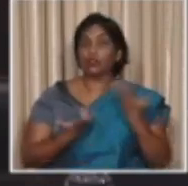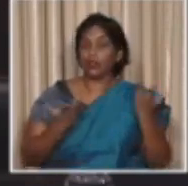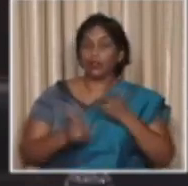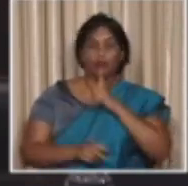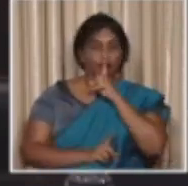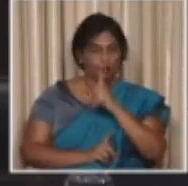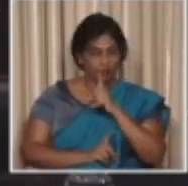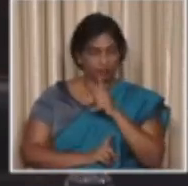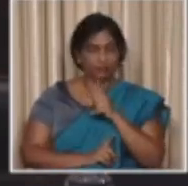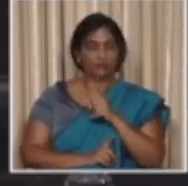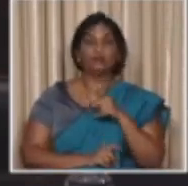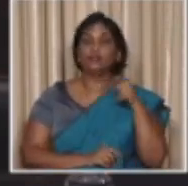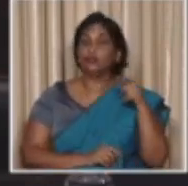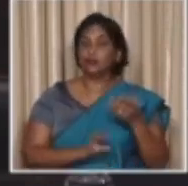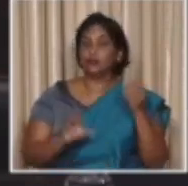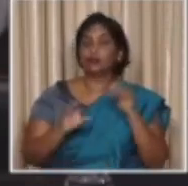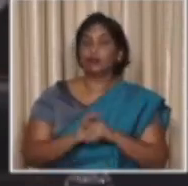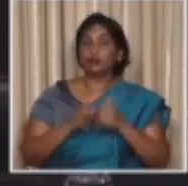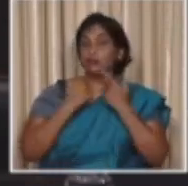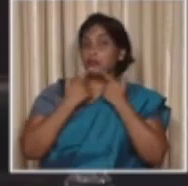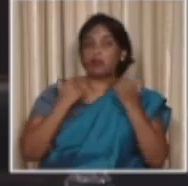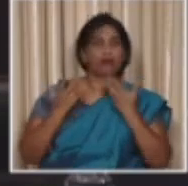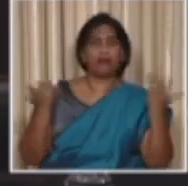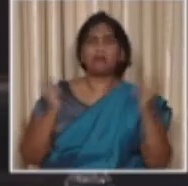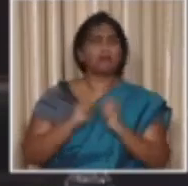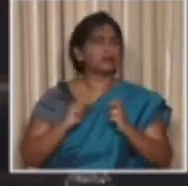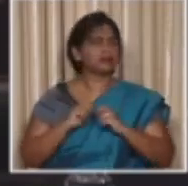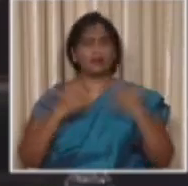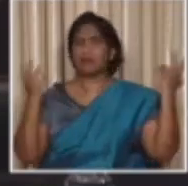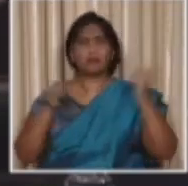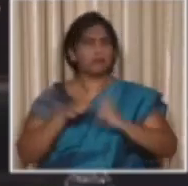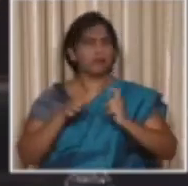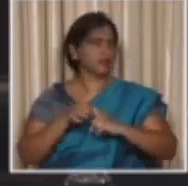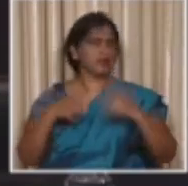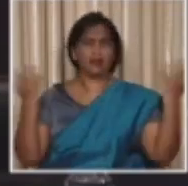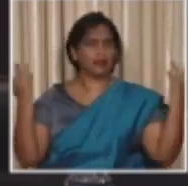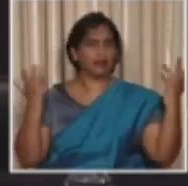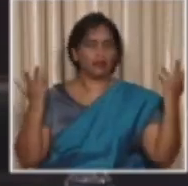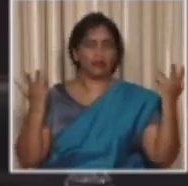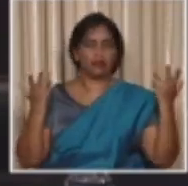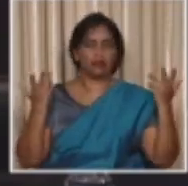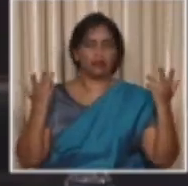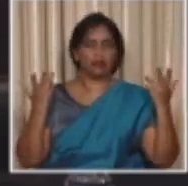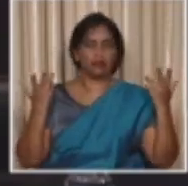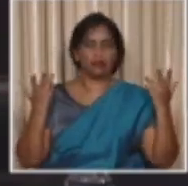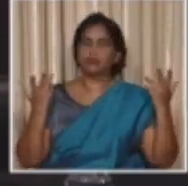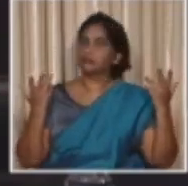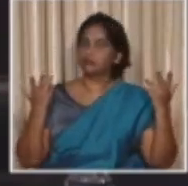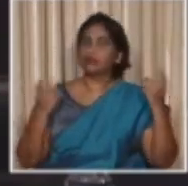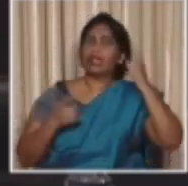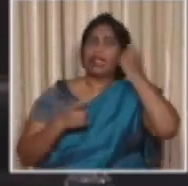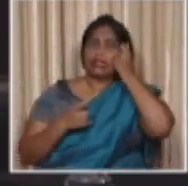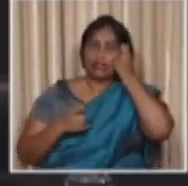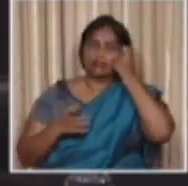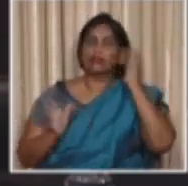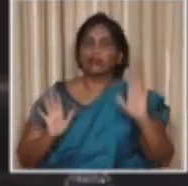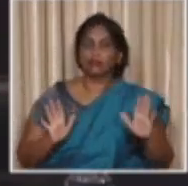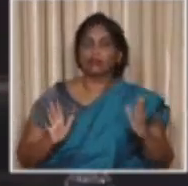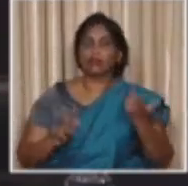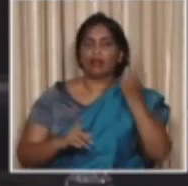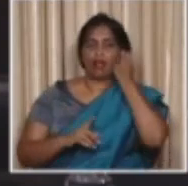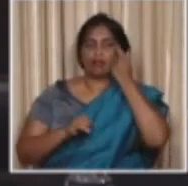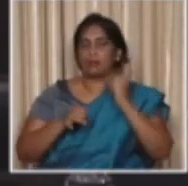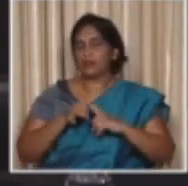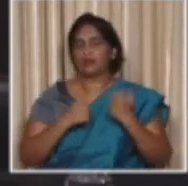කියද්දි මෙතෙන්ට ඇවිල්ලා පාරම්බාන නැහැ එහෙම අර්බුදයක් නැහැ ප්‍රශ්නයක් නැහැ ඔය හිතලු හදනවා මෙතන නැති ප්‍රශ්න